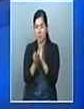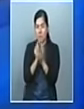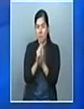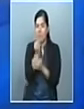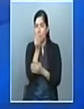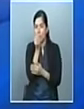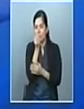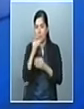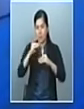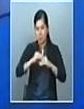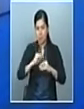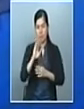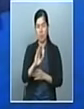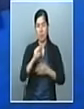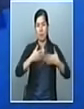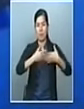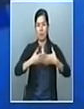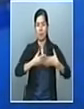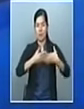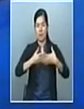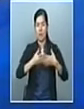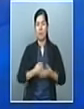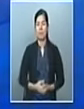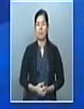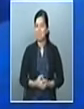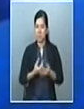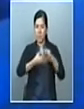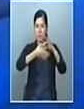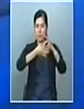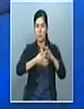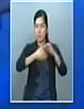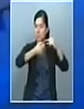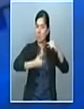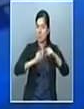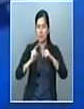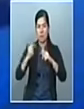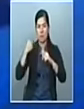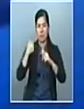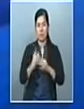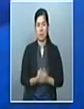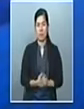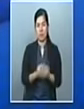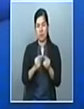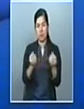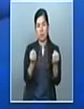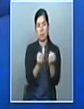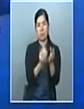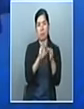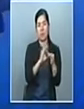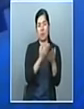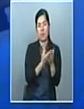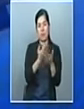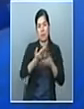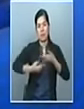ที่กลับเข้ามาปกคลุมอีกครั้งนึงด้วยนะคะปัจจัยต่างๆเหล่านี้ส่งผลทำให้บรรยากาศการซื้อขายในทิศทางของตลาดเอเชียเช้าวันนี้